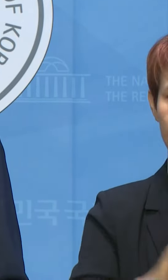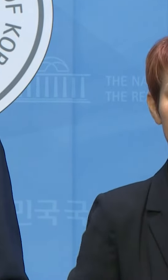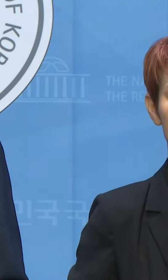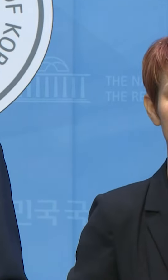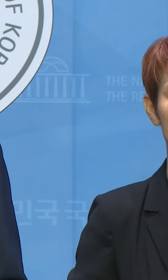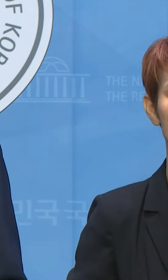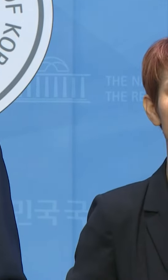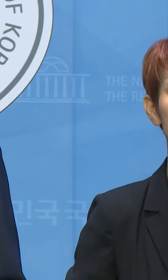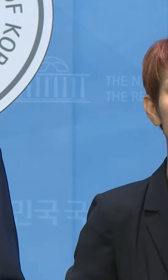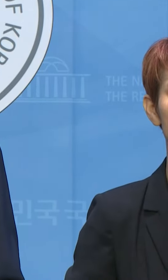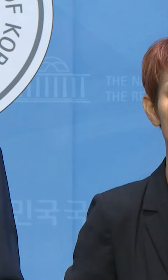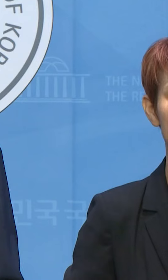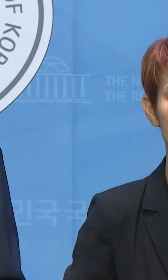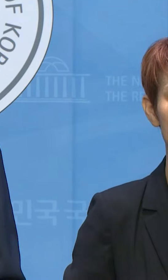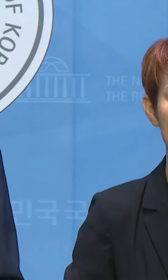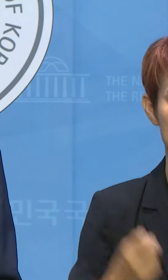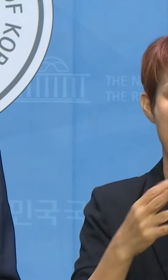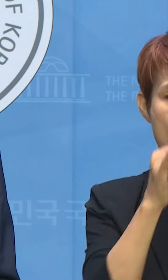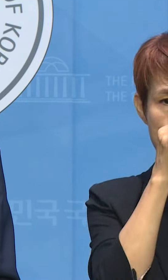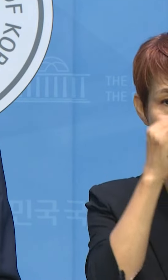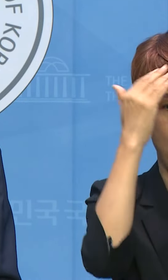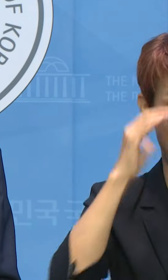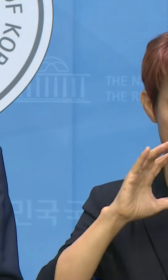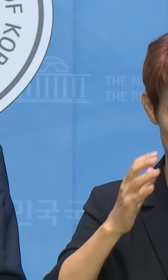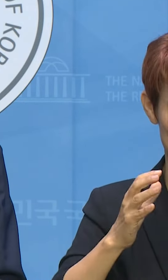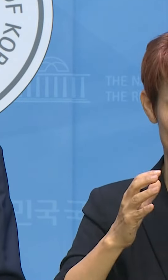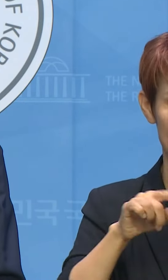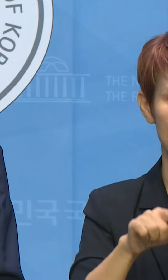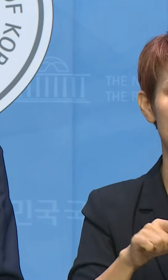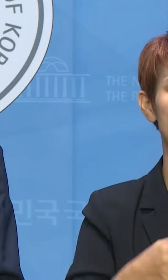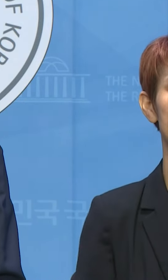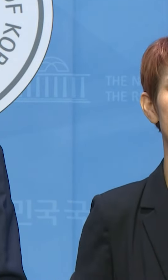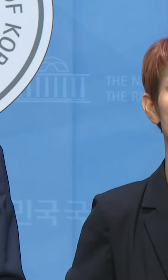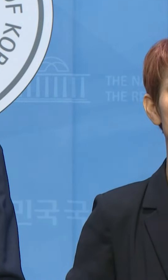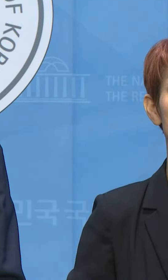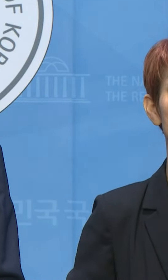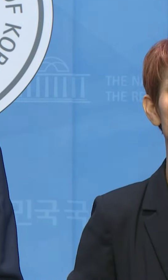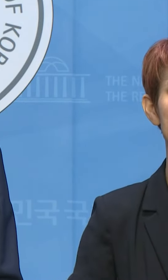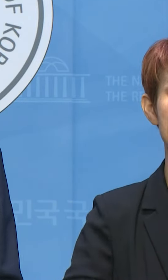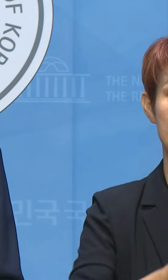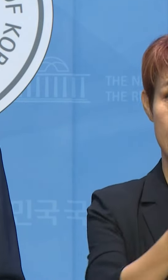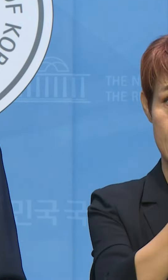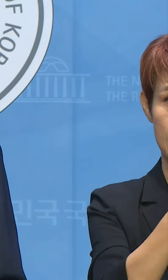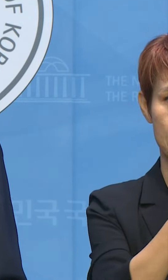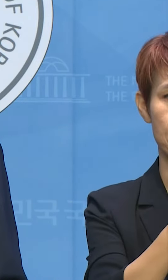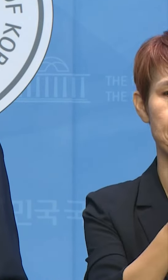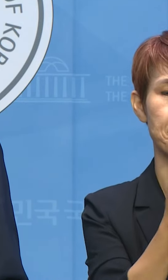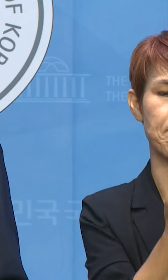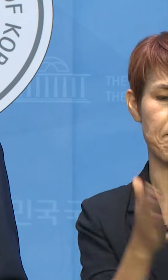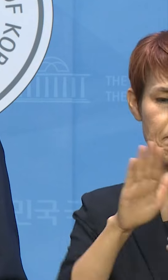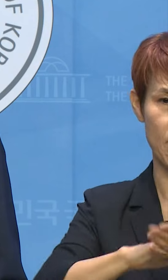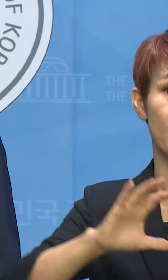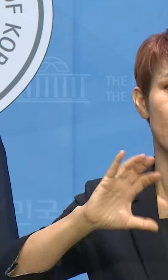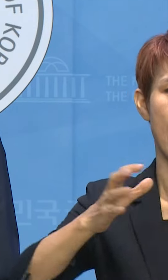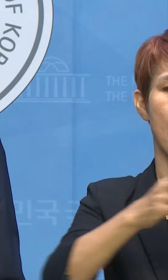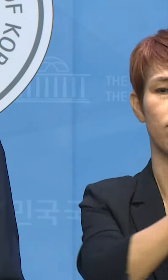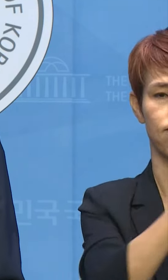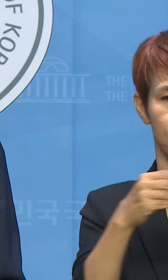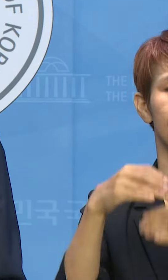일찍이 말씀드린 것처럼 대한민국 홀을 제 7공화국 사회권 선진국으로